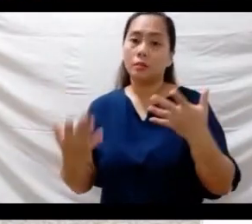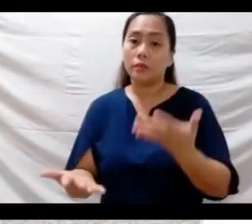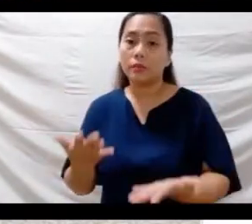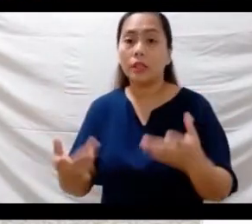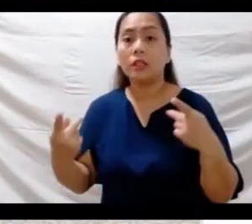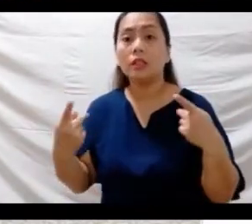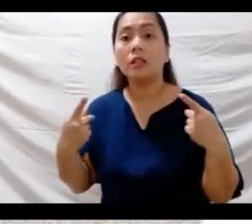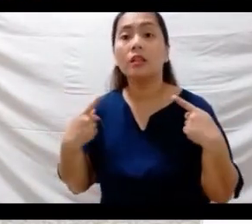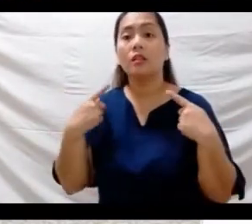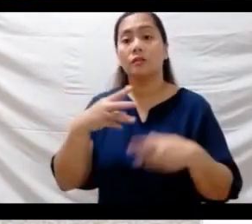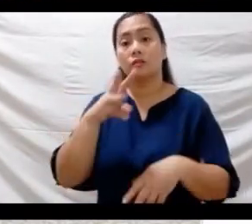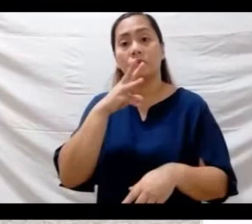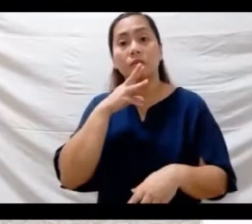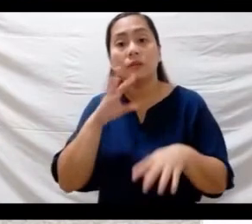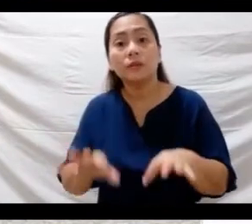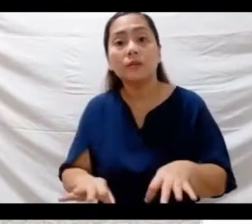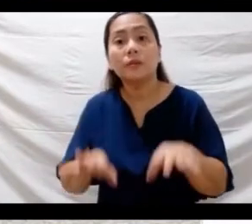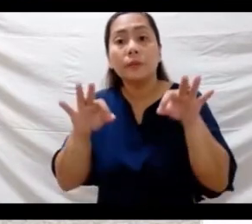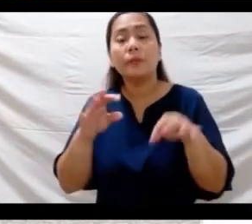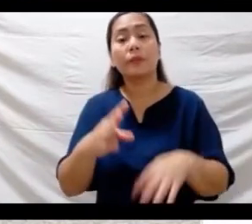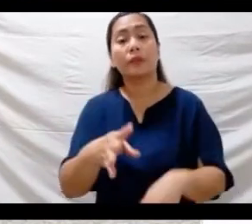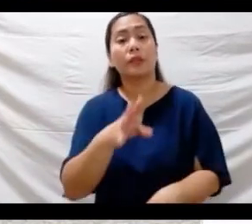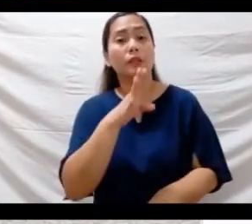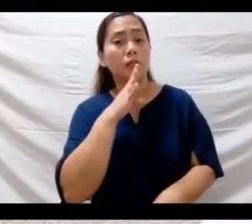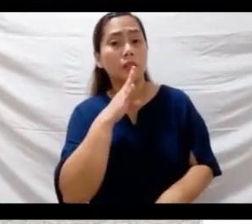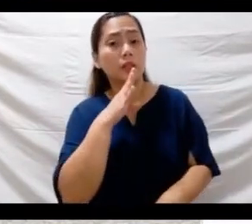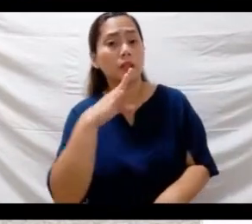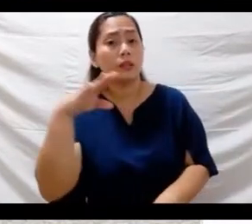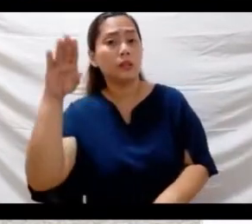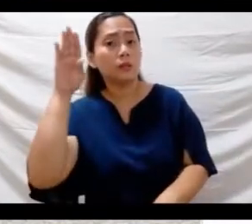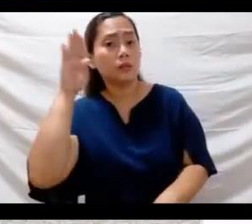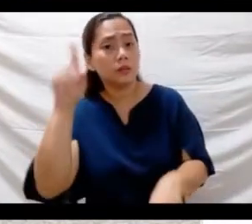pagbaha. Wika ng kanyang Kuya Ramon.